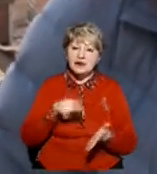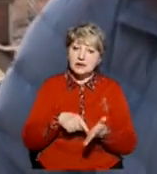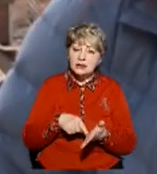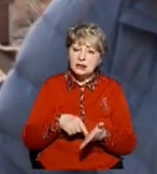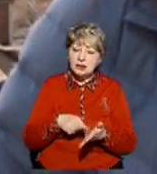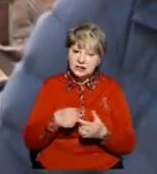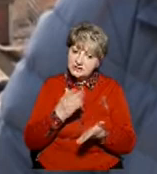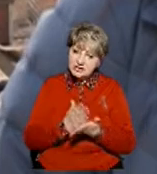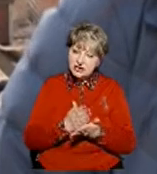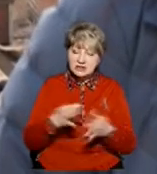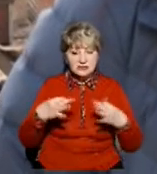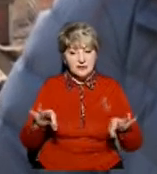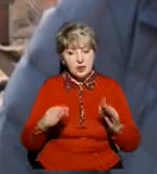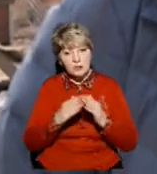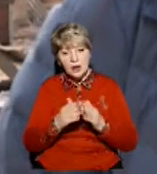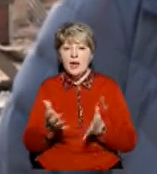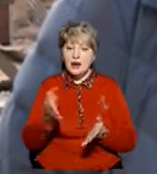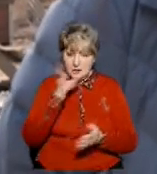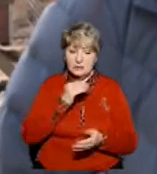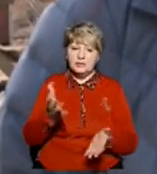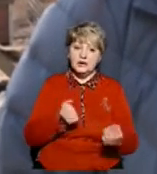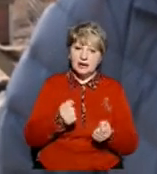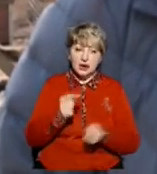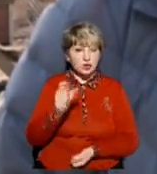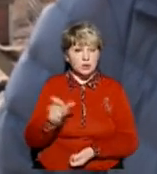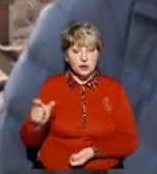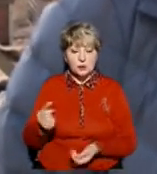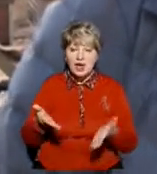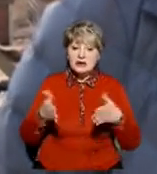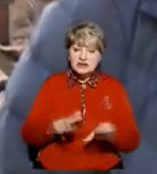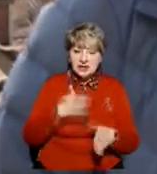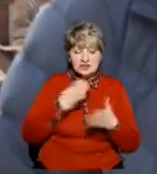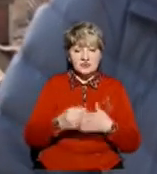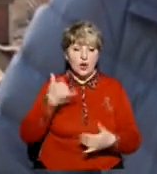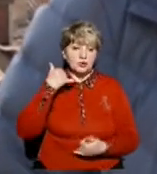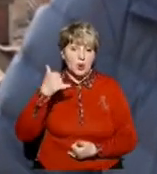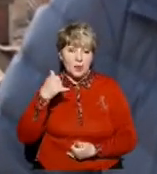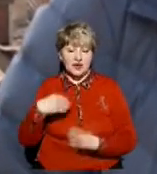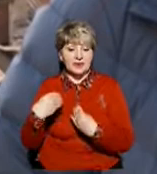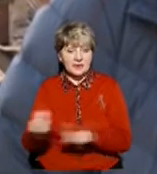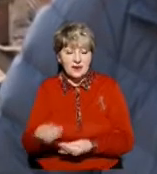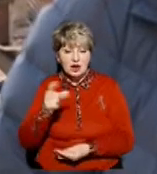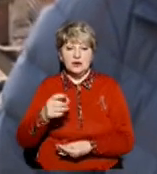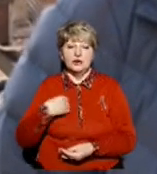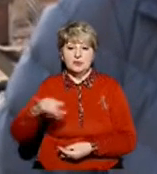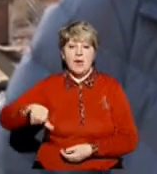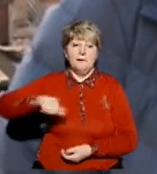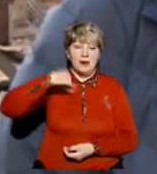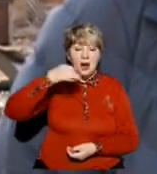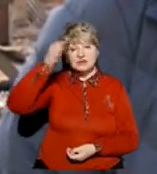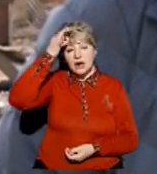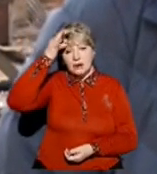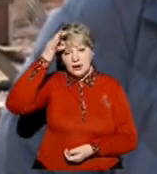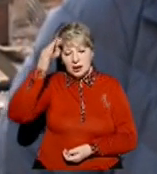питала, чи є десь хати, чи приймете ви людей. От, залишала свій номер телефону, тому що люди потім передзвонювали, там